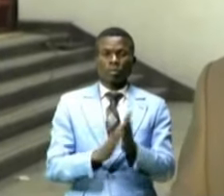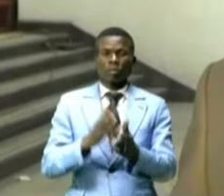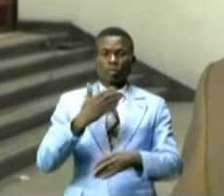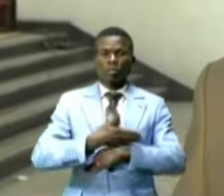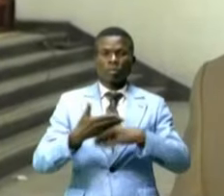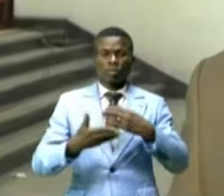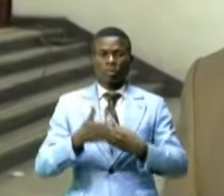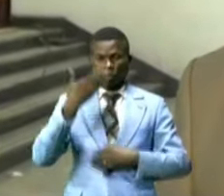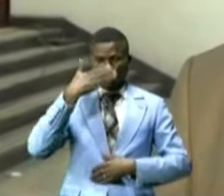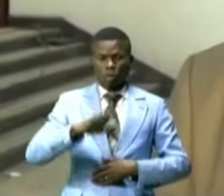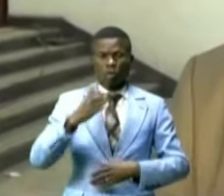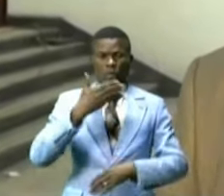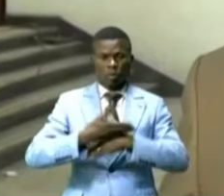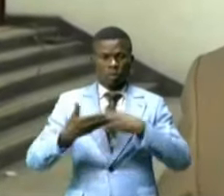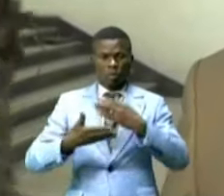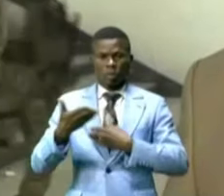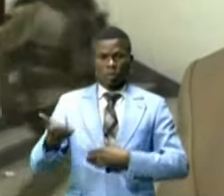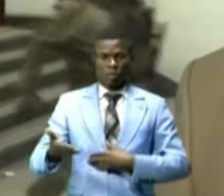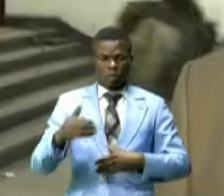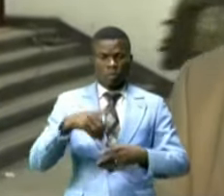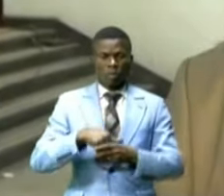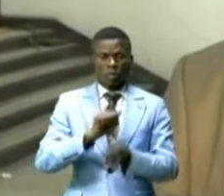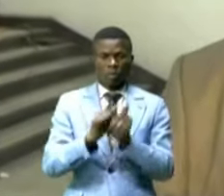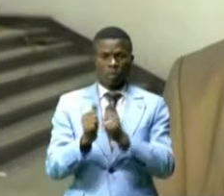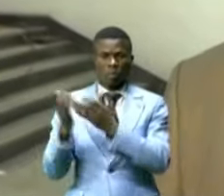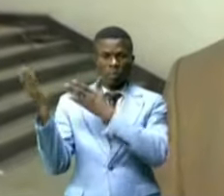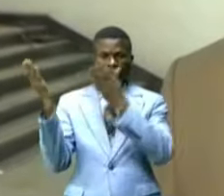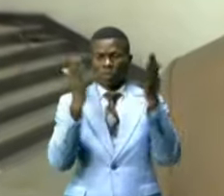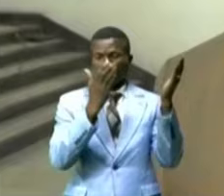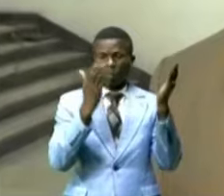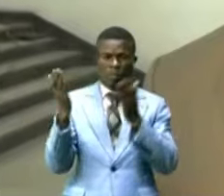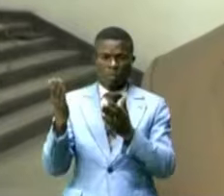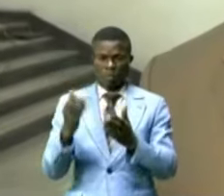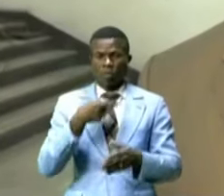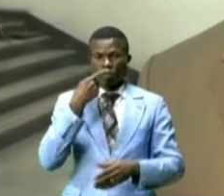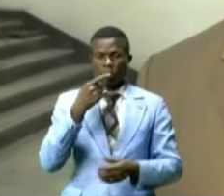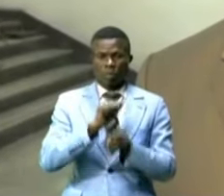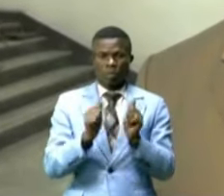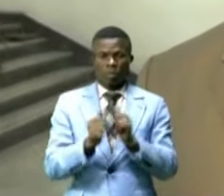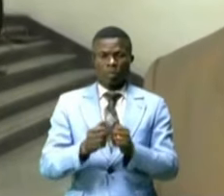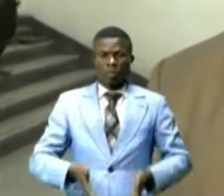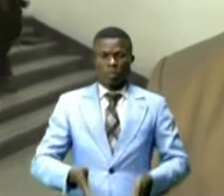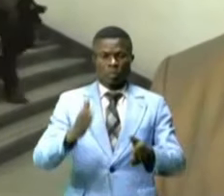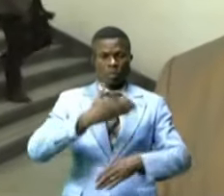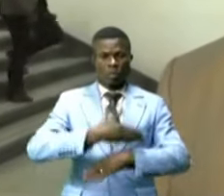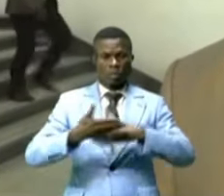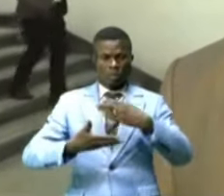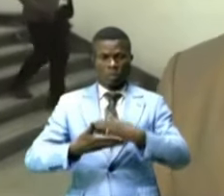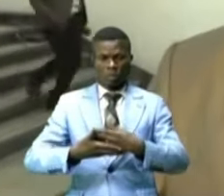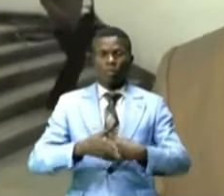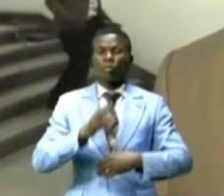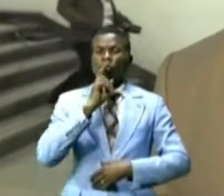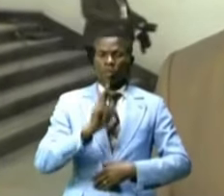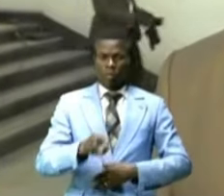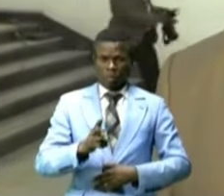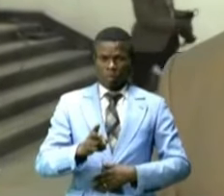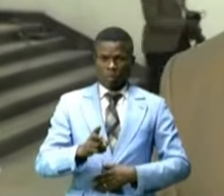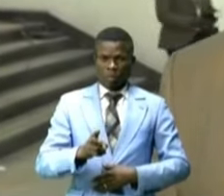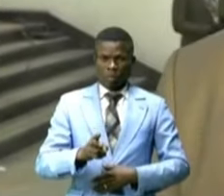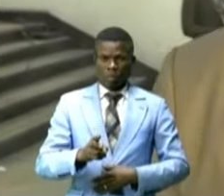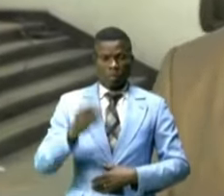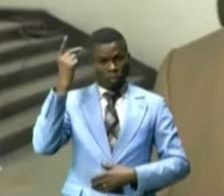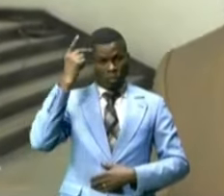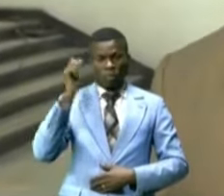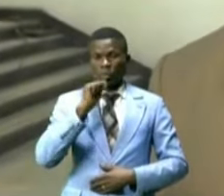les hôpitaux construits. Dans le domaine des transports, il a parlé des infrastructures routières qu'on a réhabilitées, pas seulement à